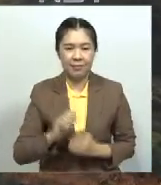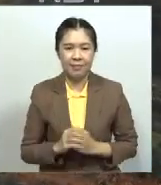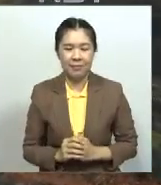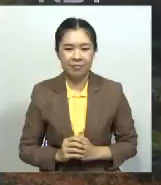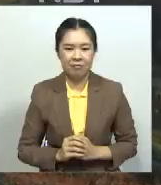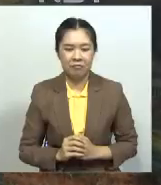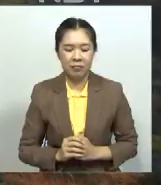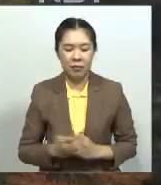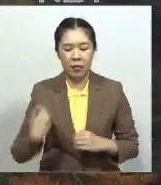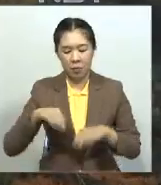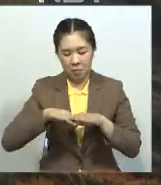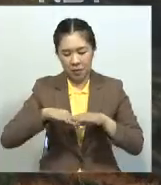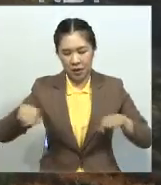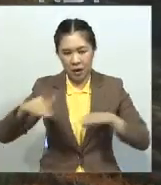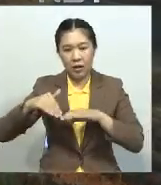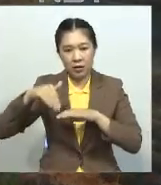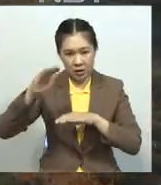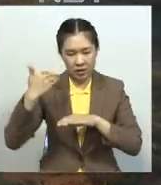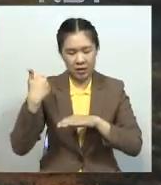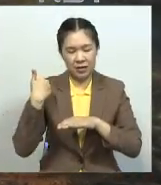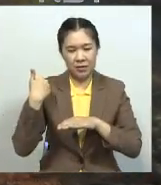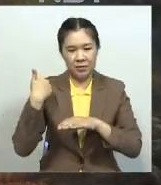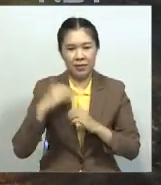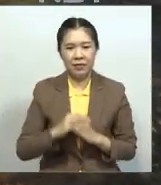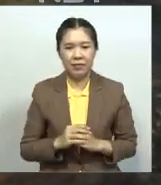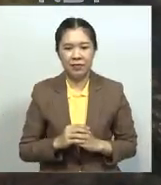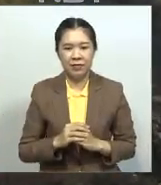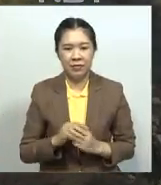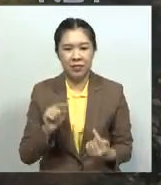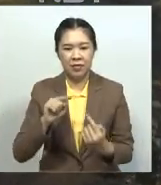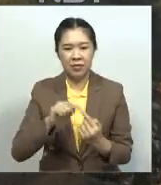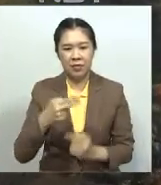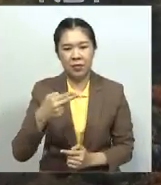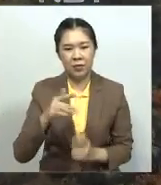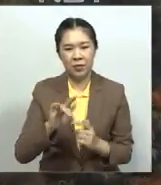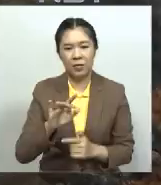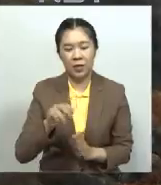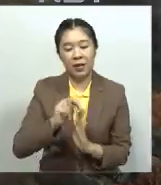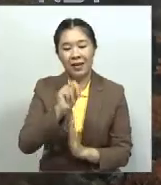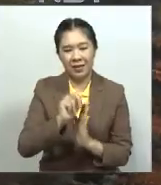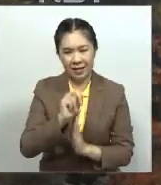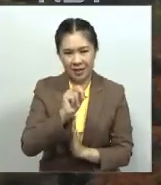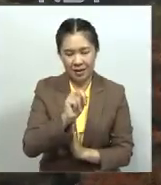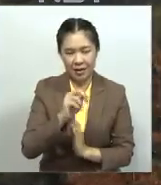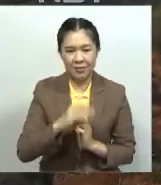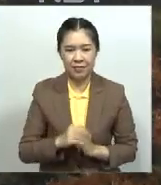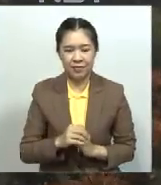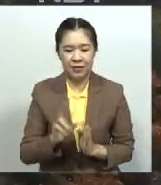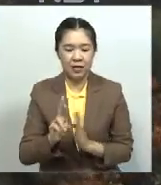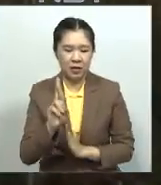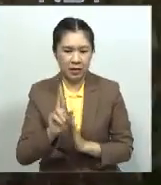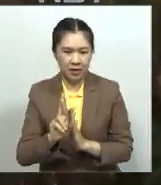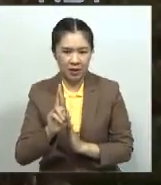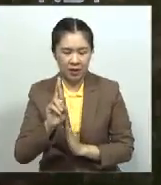ตรก็ถือว่าเกินค่ามาตรฐานอยู่ที่ตำบลห้วยโกนอำเภอเฉลิมพระเกียรติจังหวัดน่านนะคะแล้วก็ที่จังหวัดเชียงร